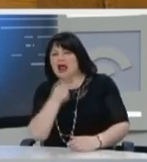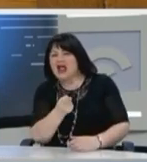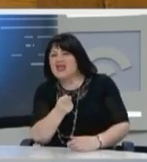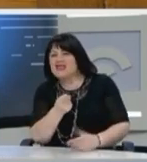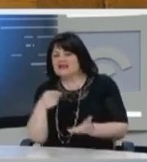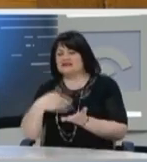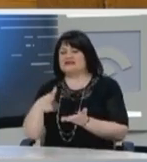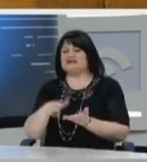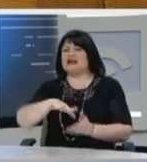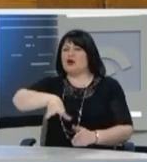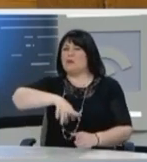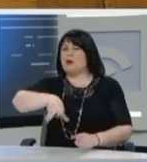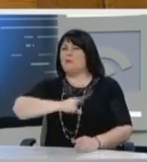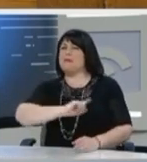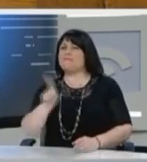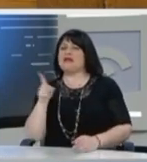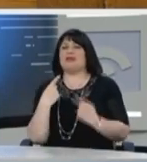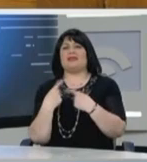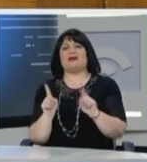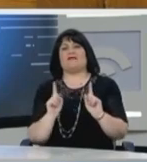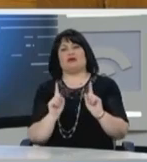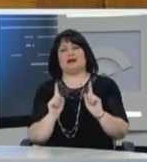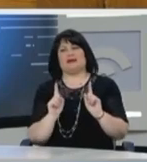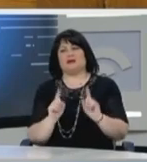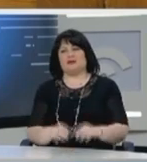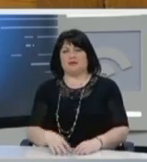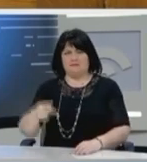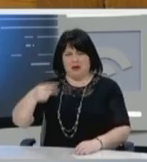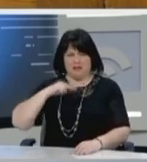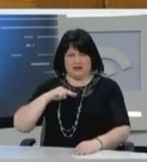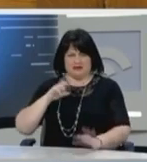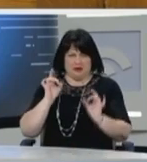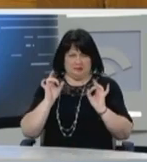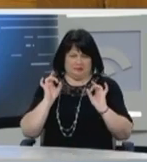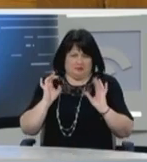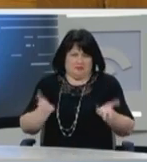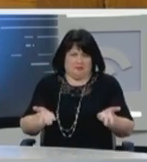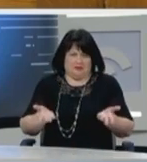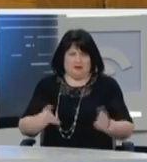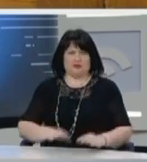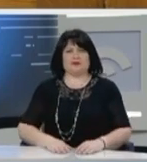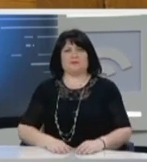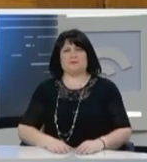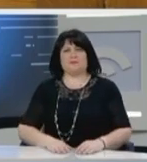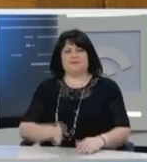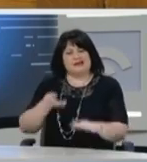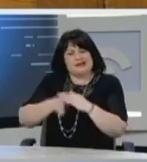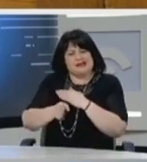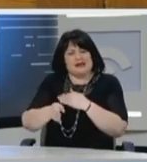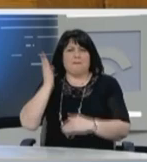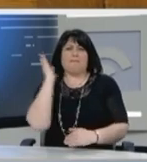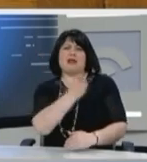αποφεύγεις τους κλέφτες και τις κλεψές. Είναι, η αίθουσα μου απάντησε ποτέ. Στην ποινικοποίηση του Ρουσφίτιου που